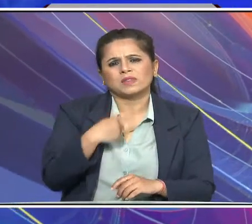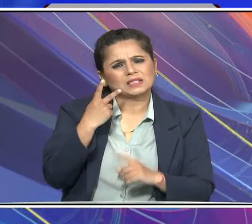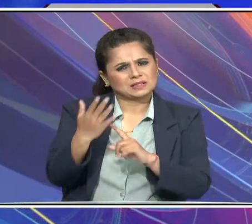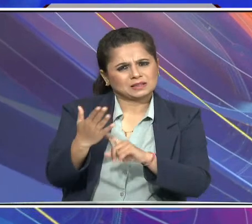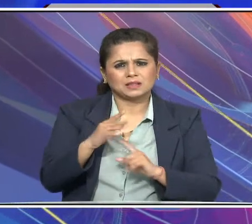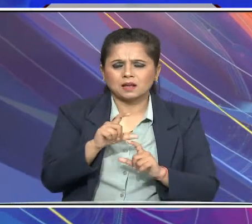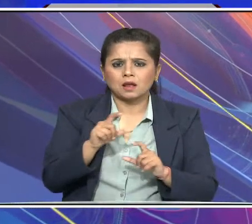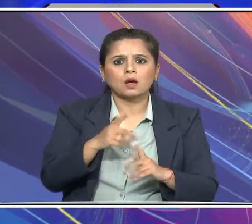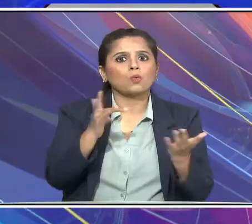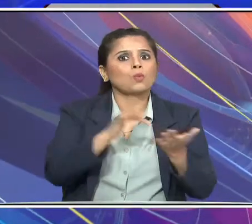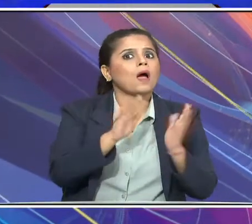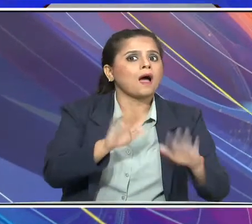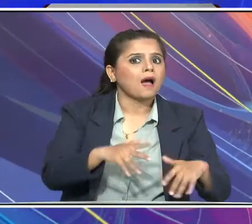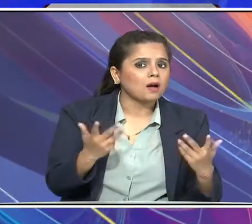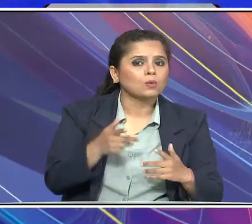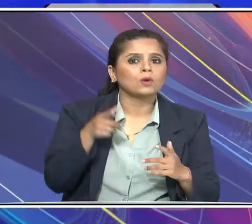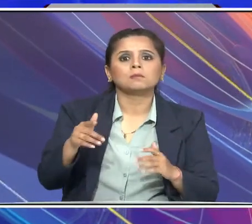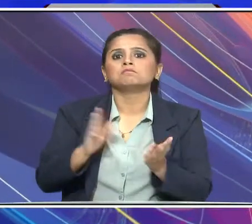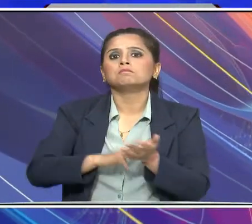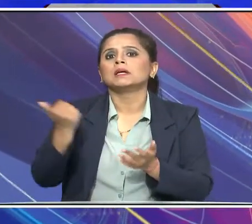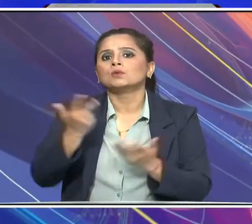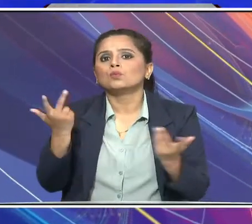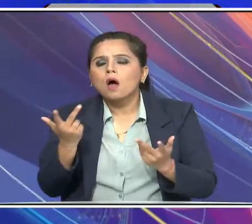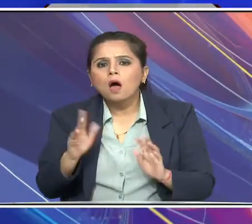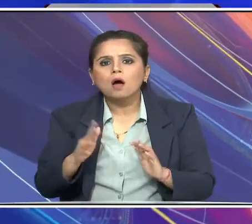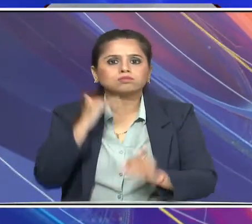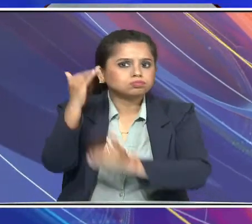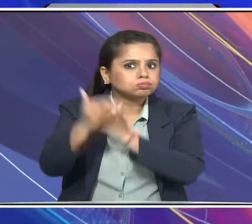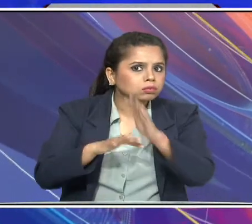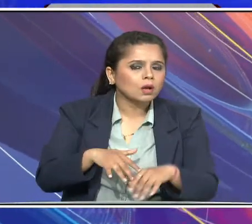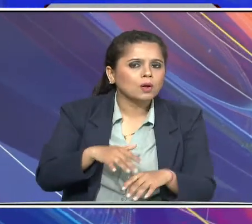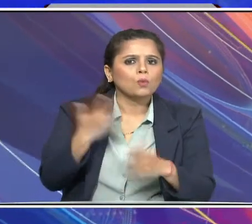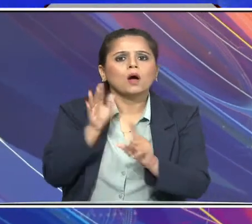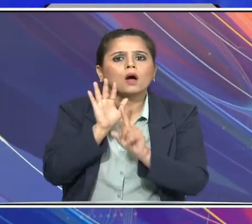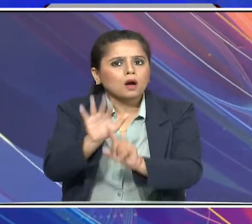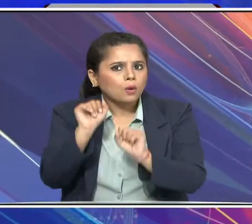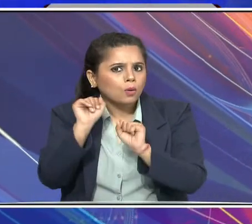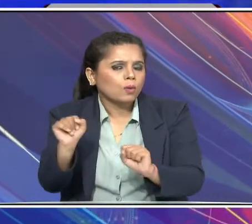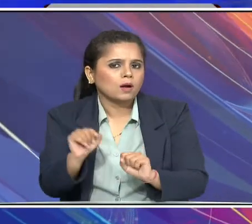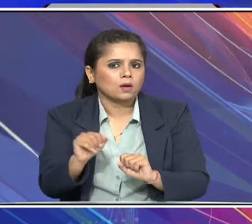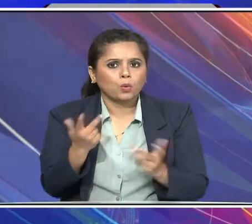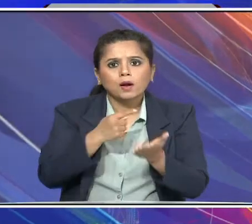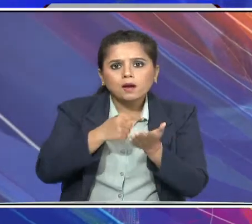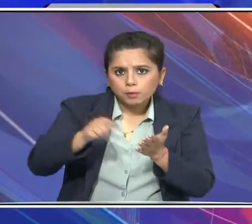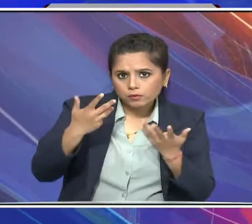रहती है कहां है फाइल उसकी कहां आगे बधाई कौन सी अप्रूवल चाहिए